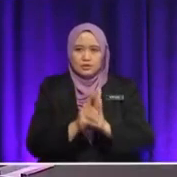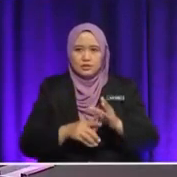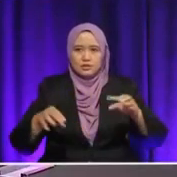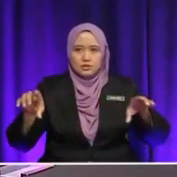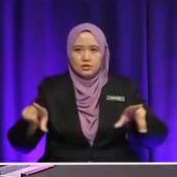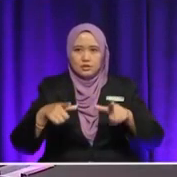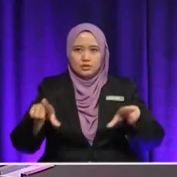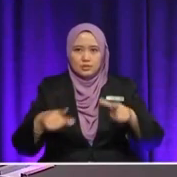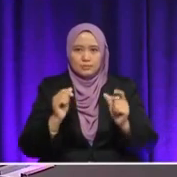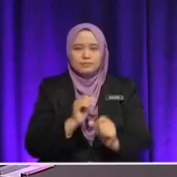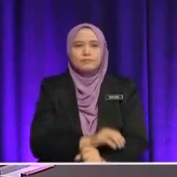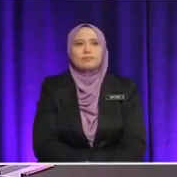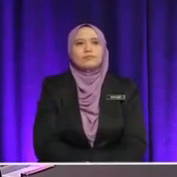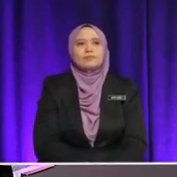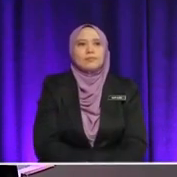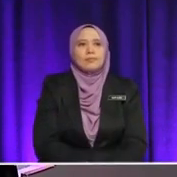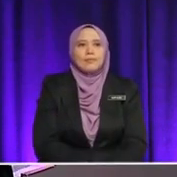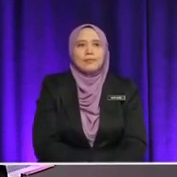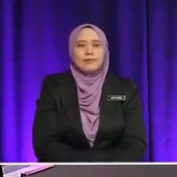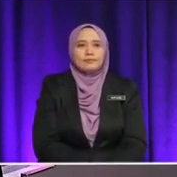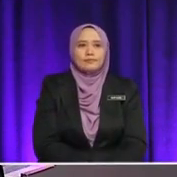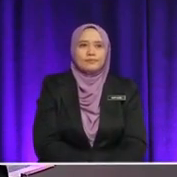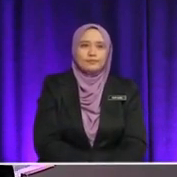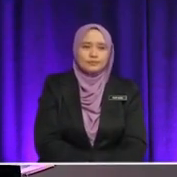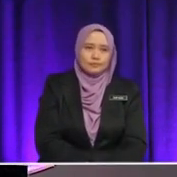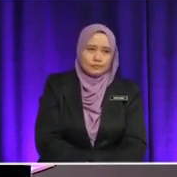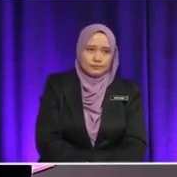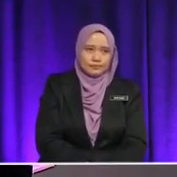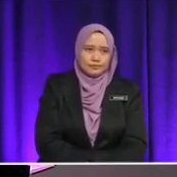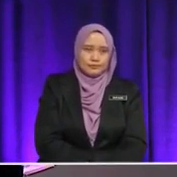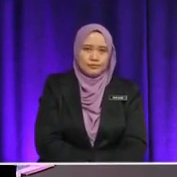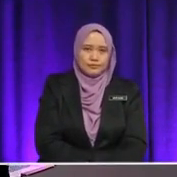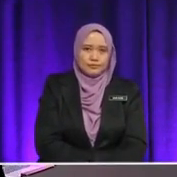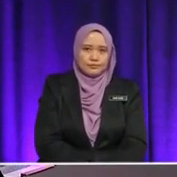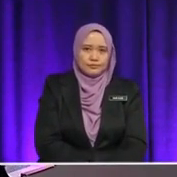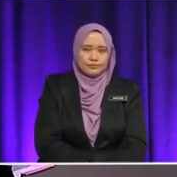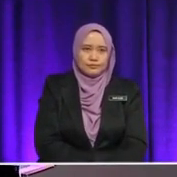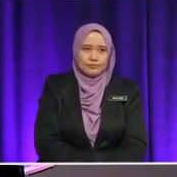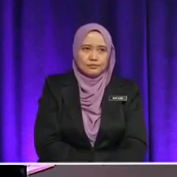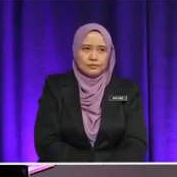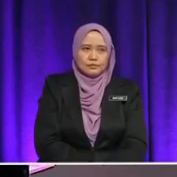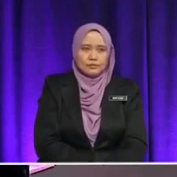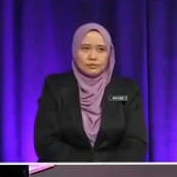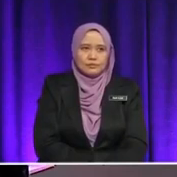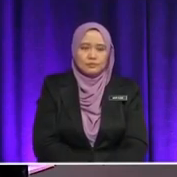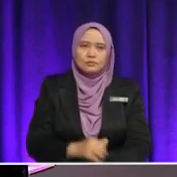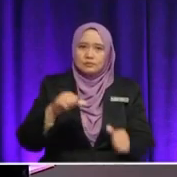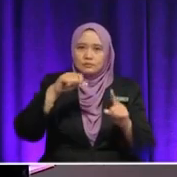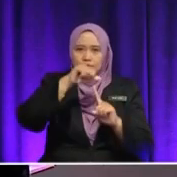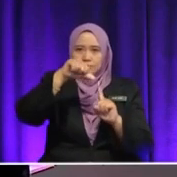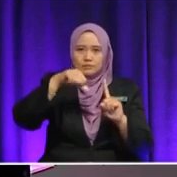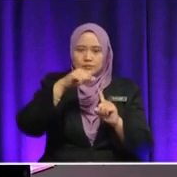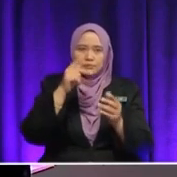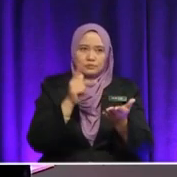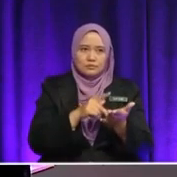kutelepon jarak jauh dia dibawa kita pak usai Dan melalui proses penguraian dan apabila dikirim ke Hai tidak